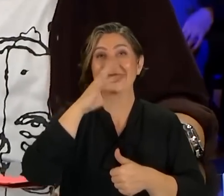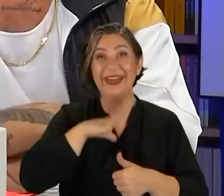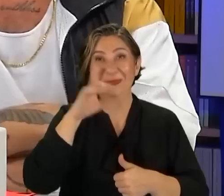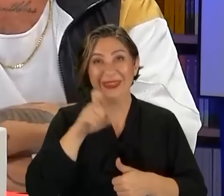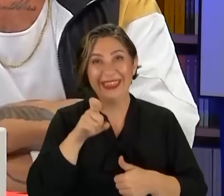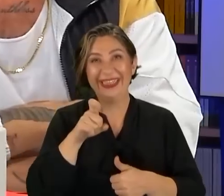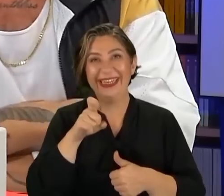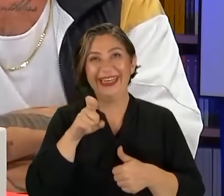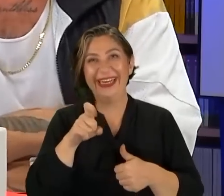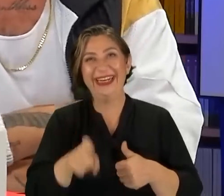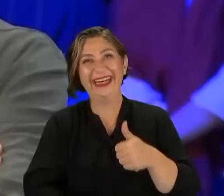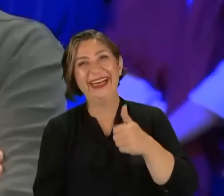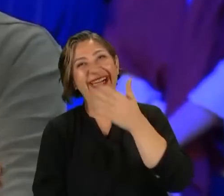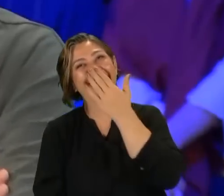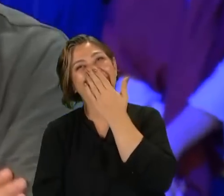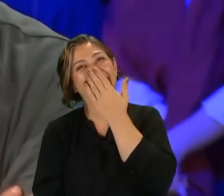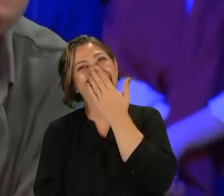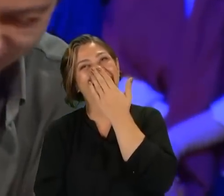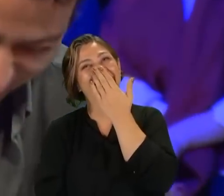yatkın